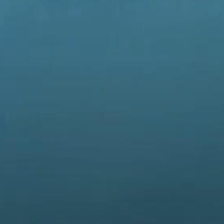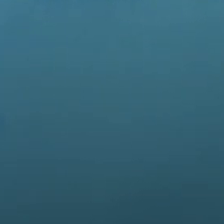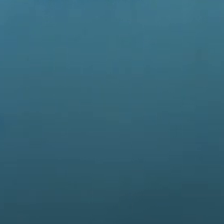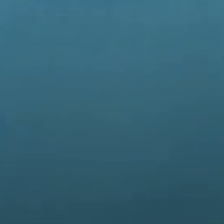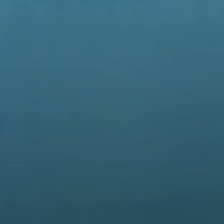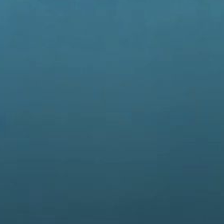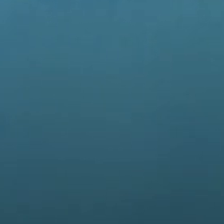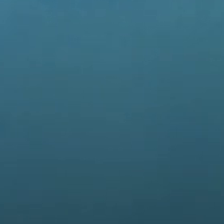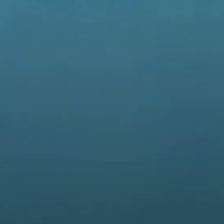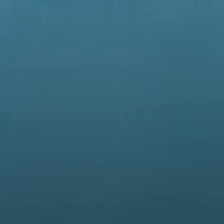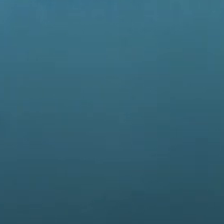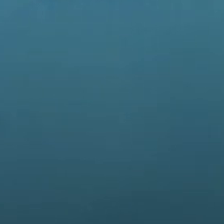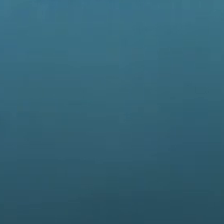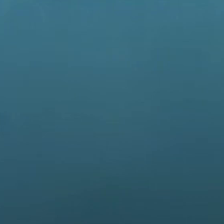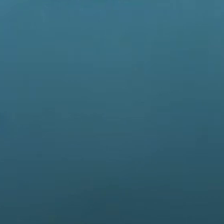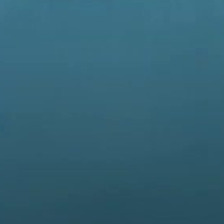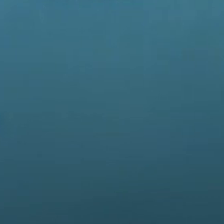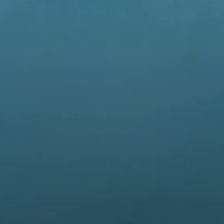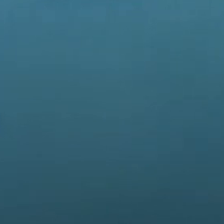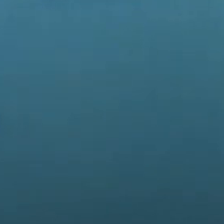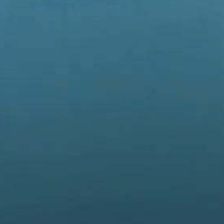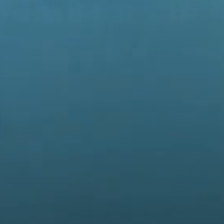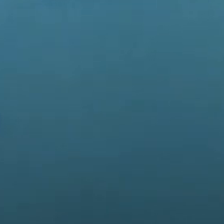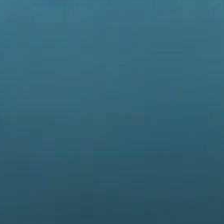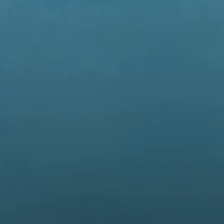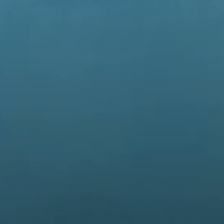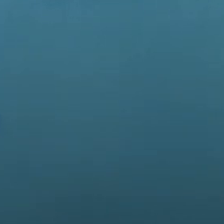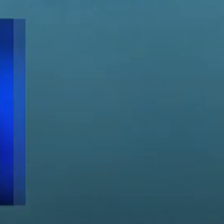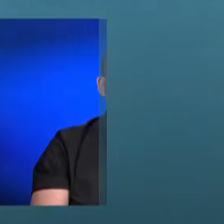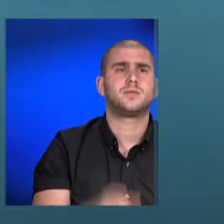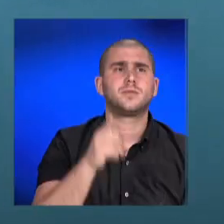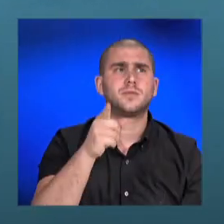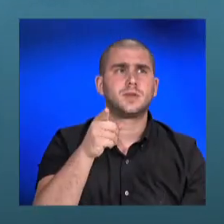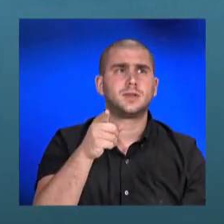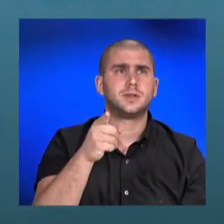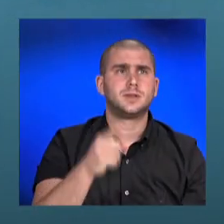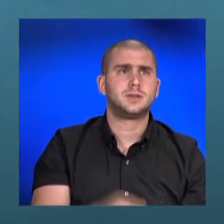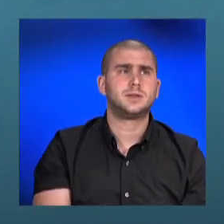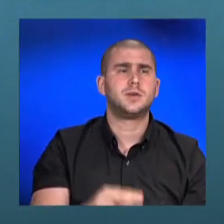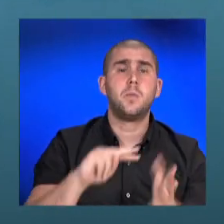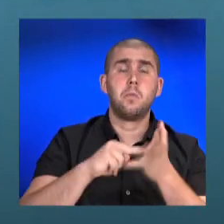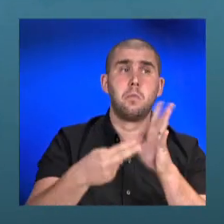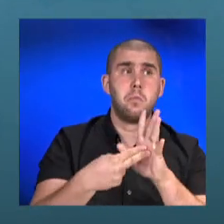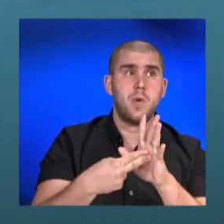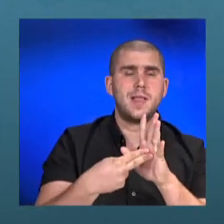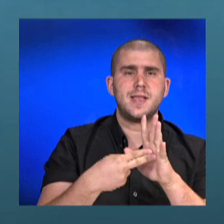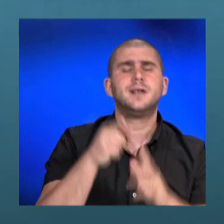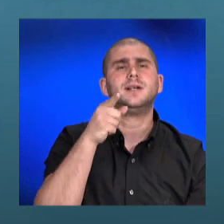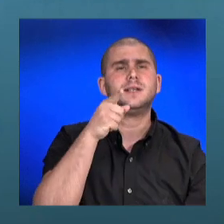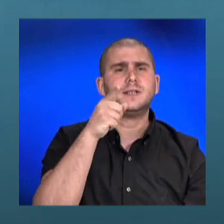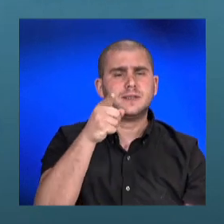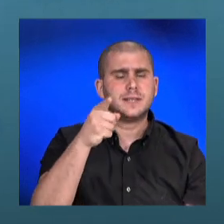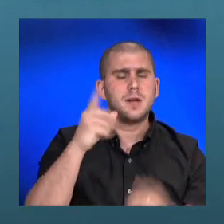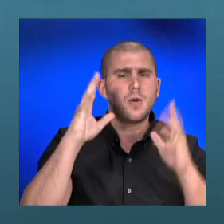biased International Criminal Court. This kangaroo court is a politicized court. It's obsessed with conducting